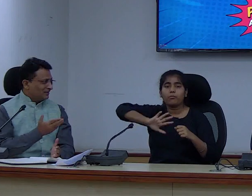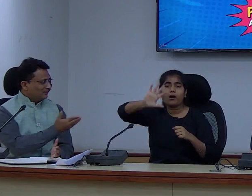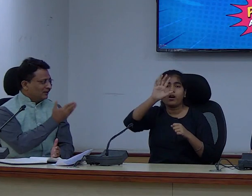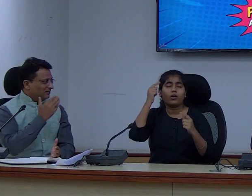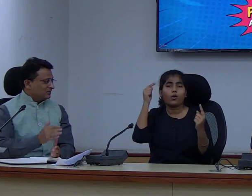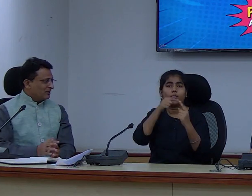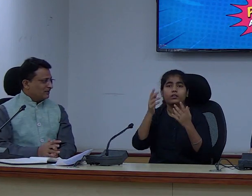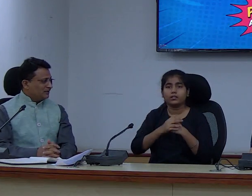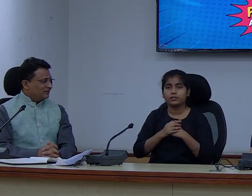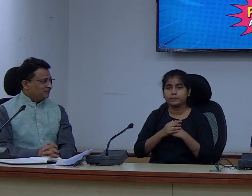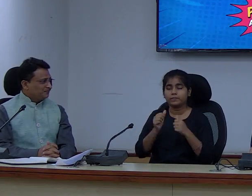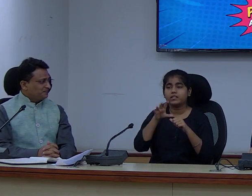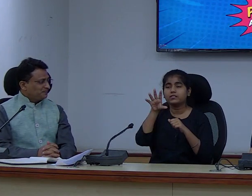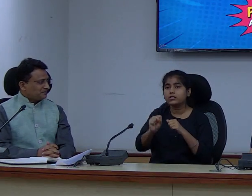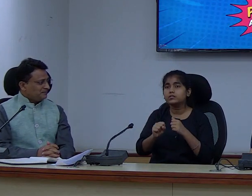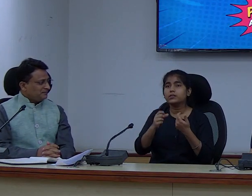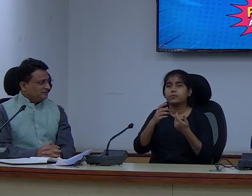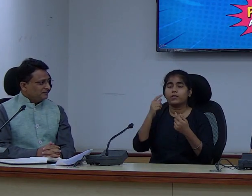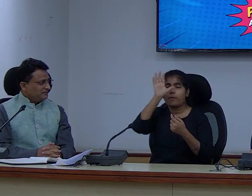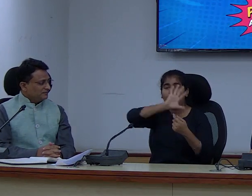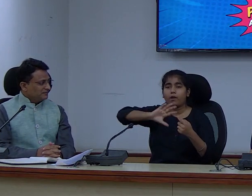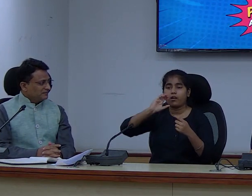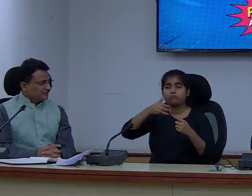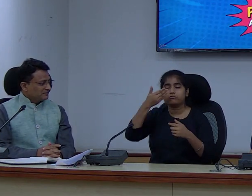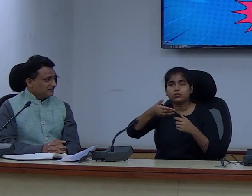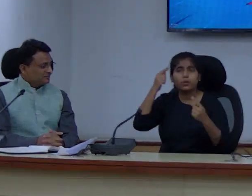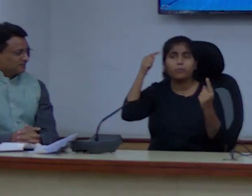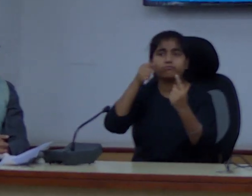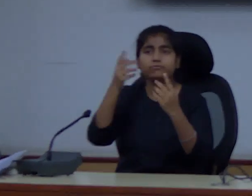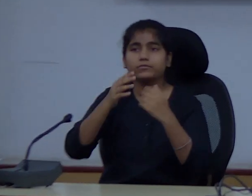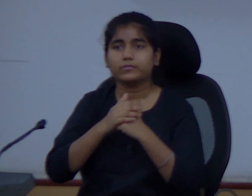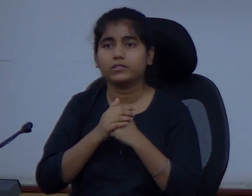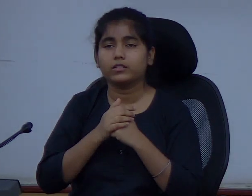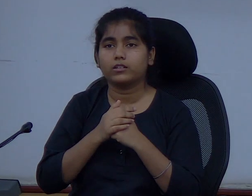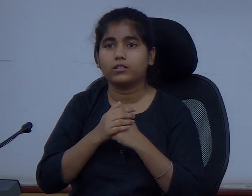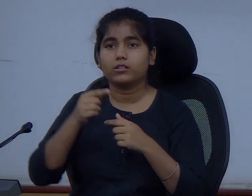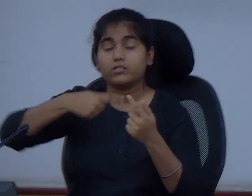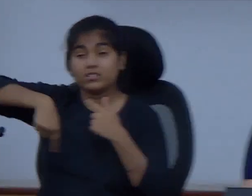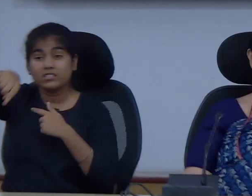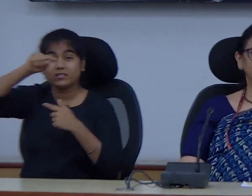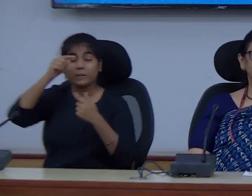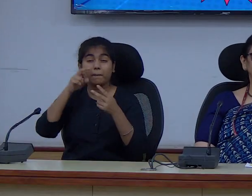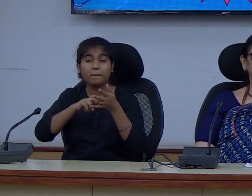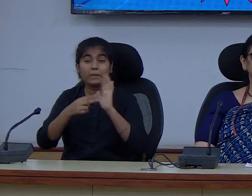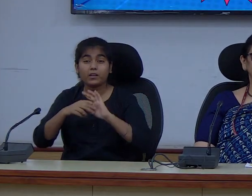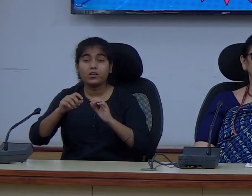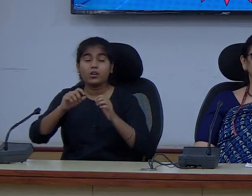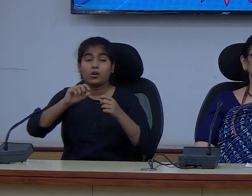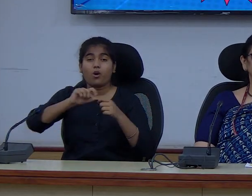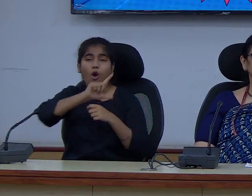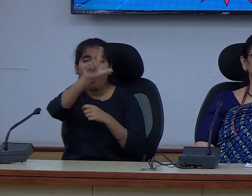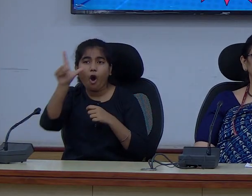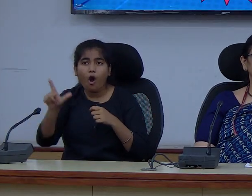मैं आपसे स्टार्ट करूँगा, उसके बाद फिर हम। सुगम्य भारत अभियान का उद्देश्य यही है सबकी पहुँच